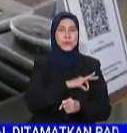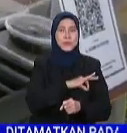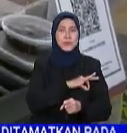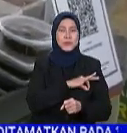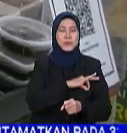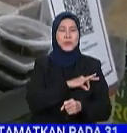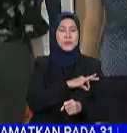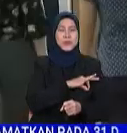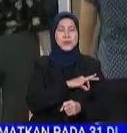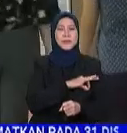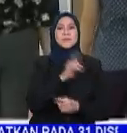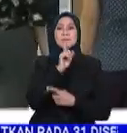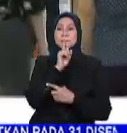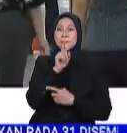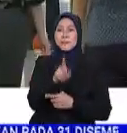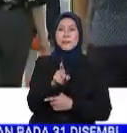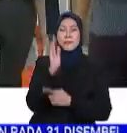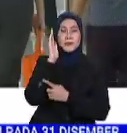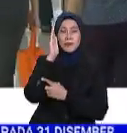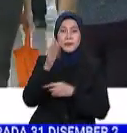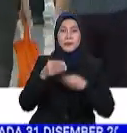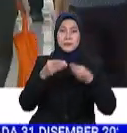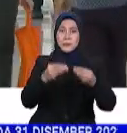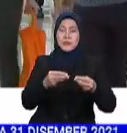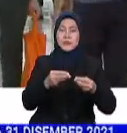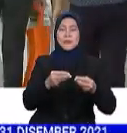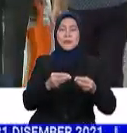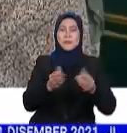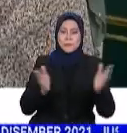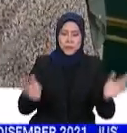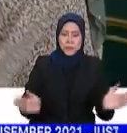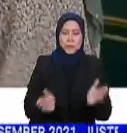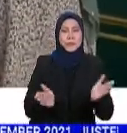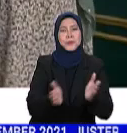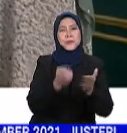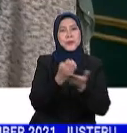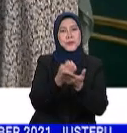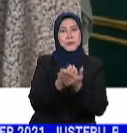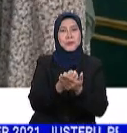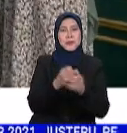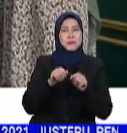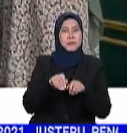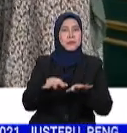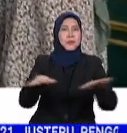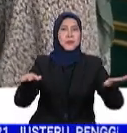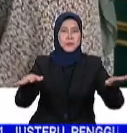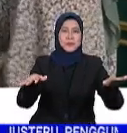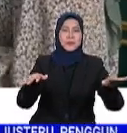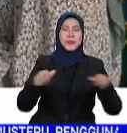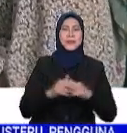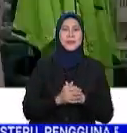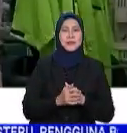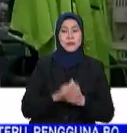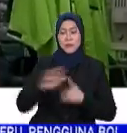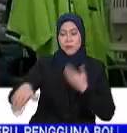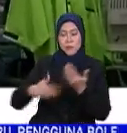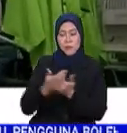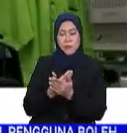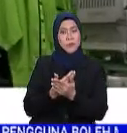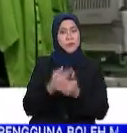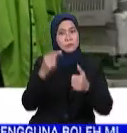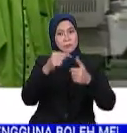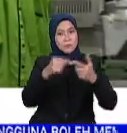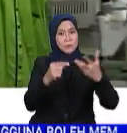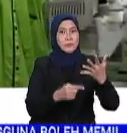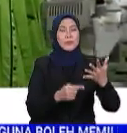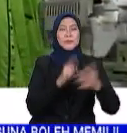kemudian ini sudah pasti akan memberi suntikan untuk aktiviti ekonomi domestik itu untuk berkembang lebih pesat, dan kesemua faktor-faktor